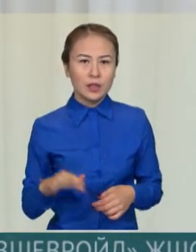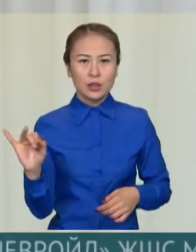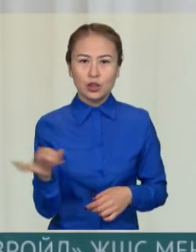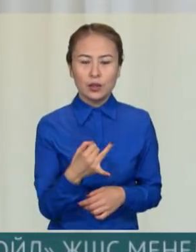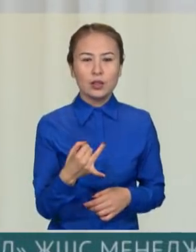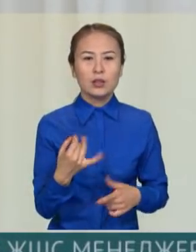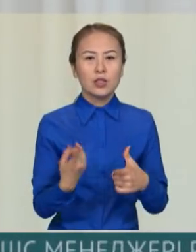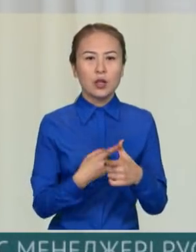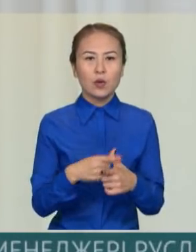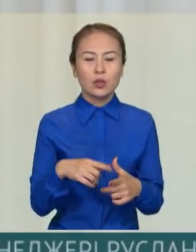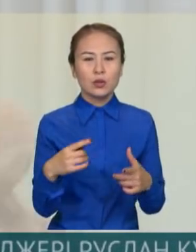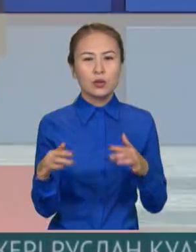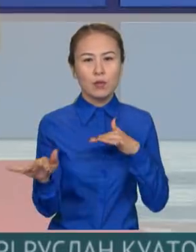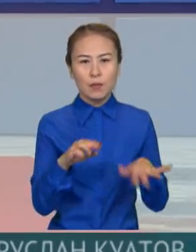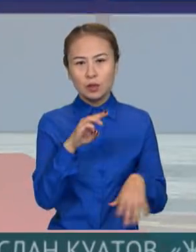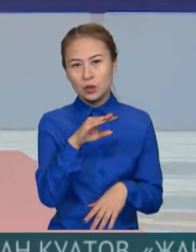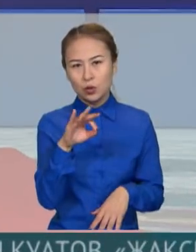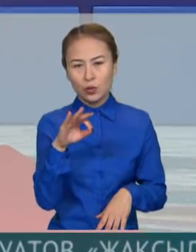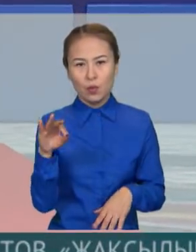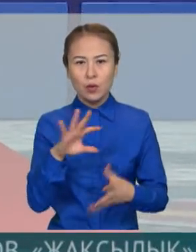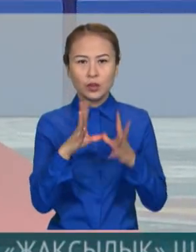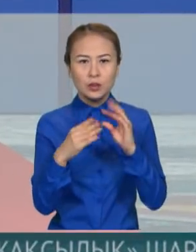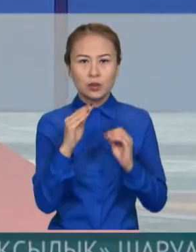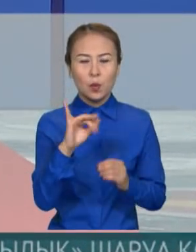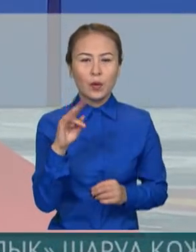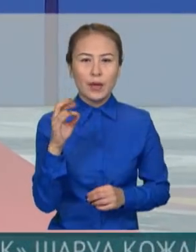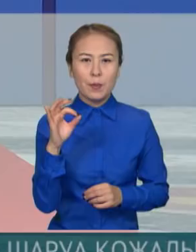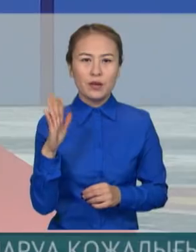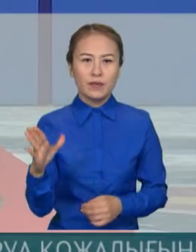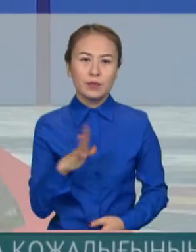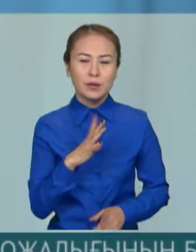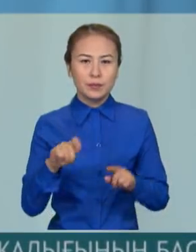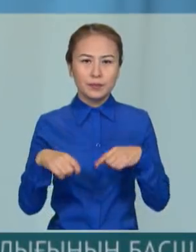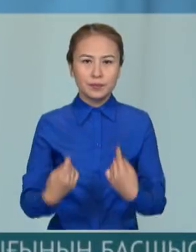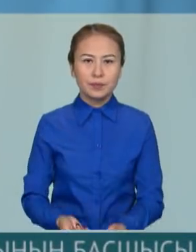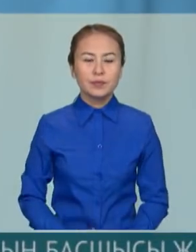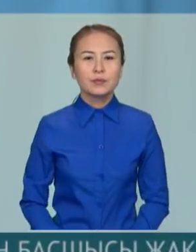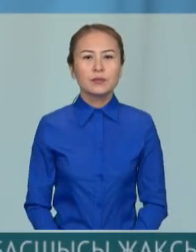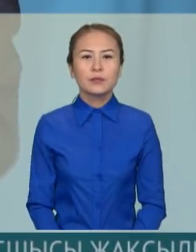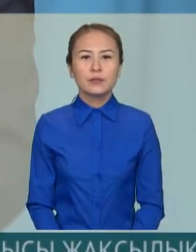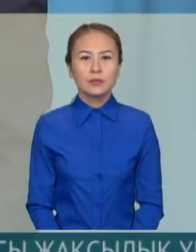Қуатов және Жақсылық шаруа қожалығының басшысы Жақсылық Үшкемпіровке берілді.